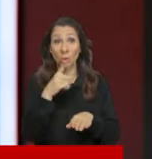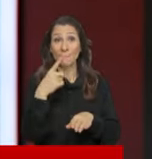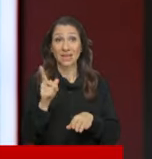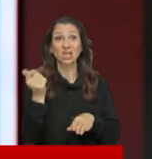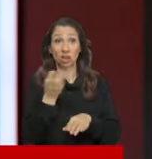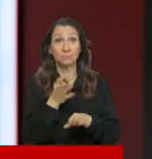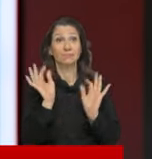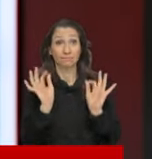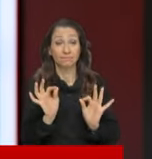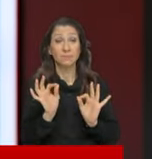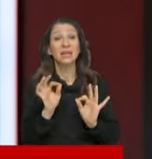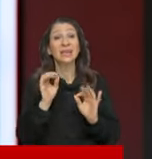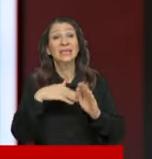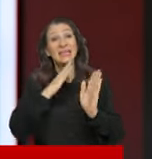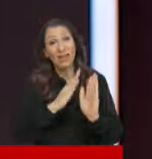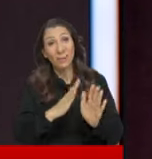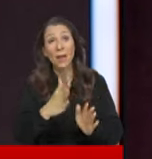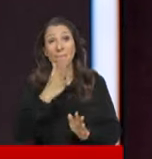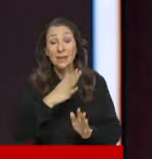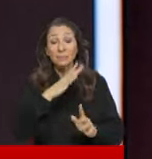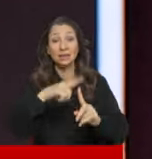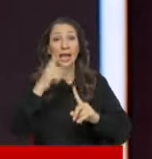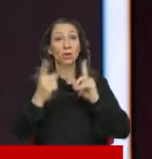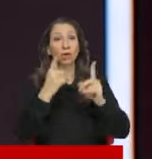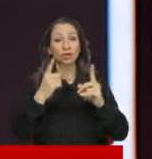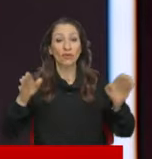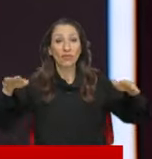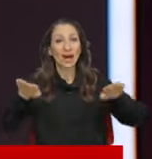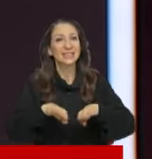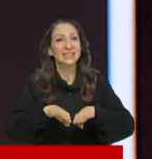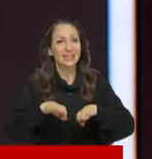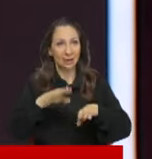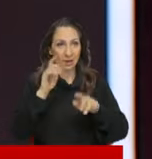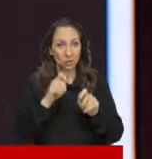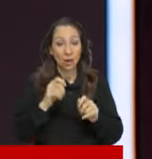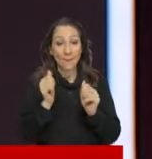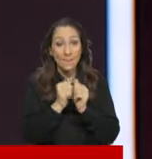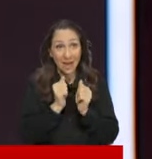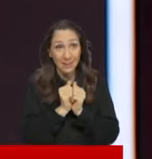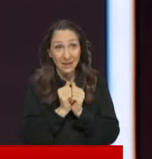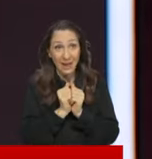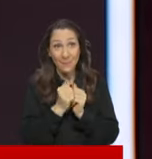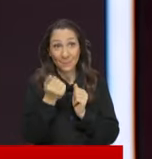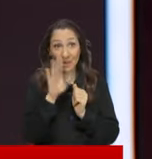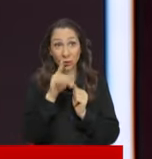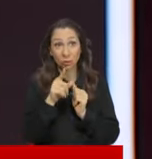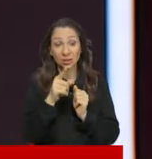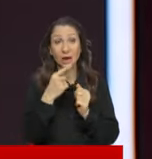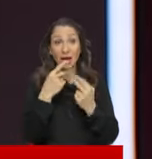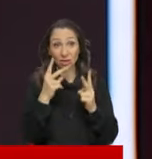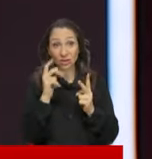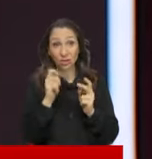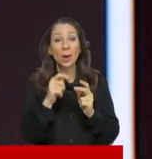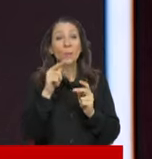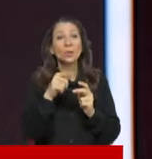kişilik istihdam devamında da bilim ve teknoloji Vadisini oluşturuyoruz ve Eee beraberinde birazdan ona da giriş yapacağım